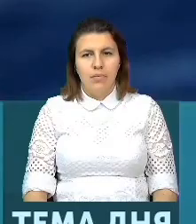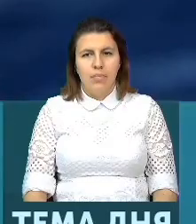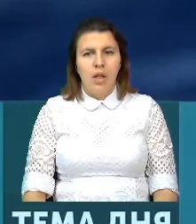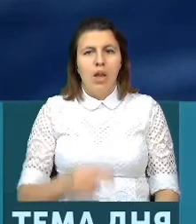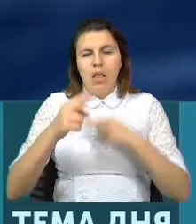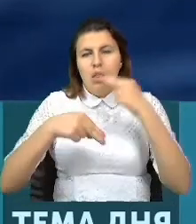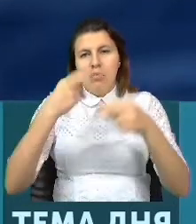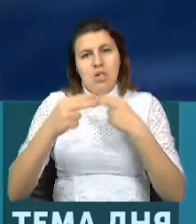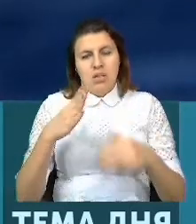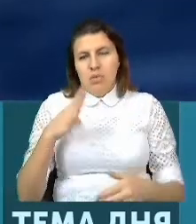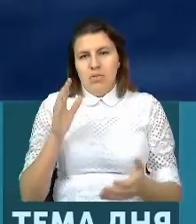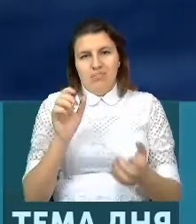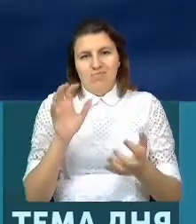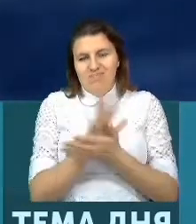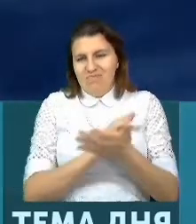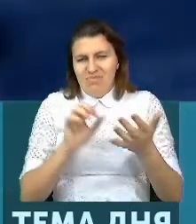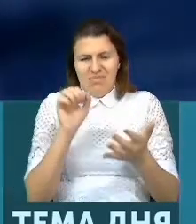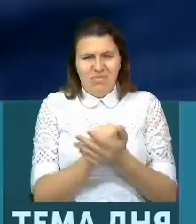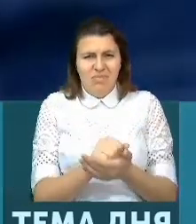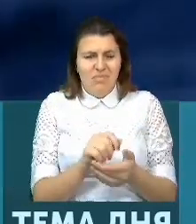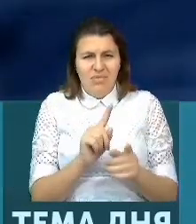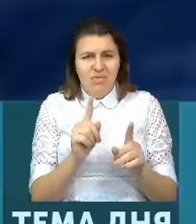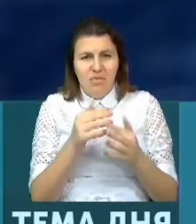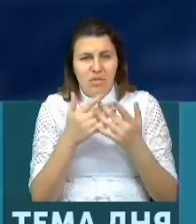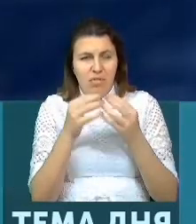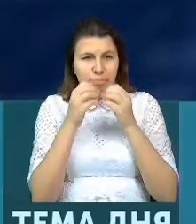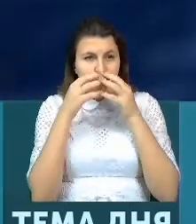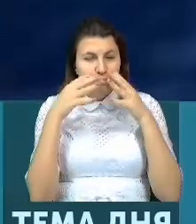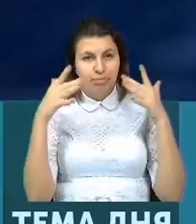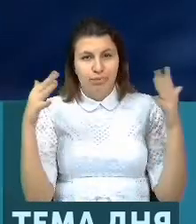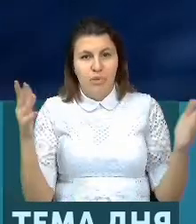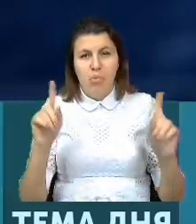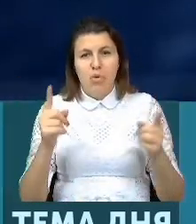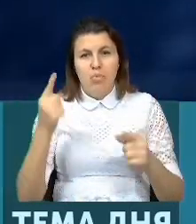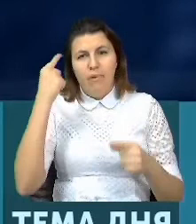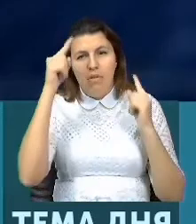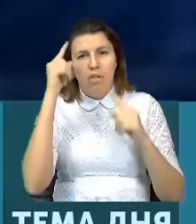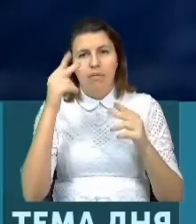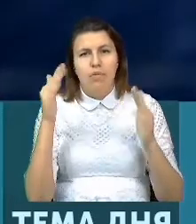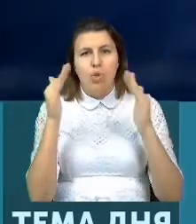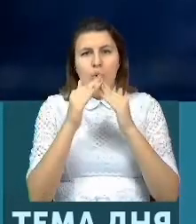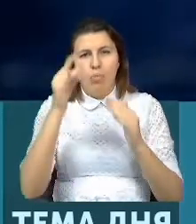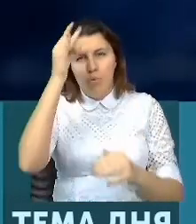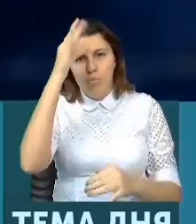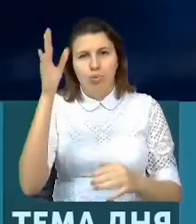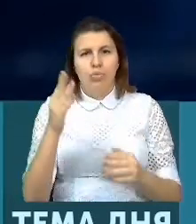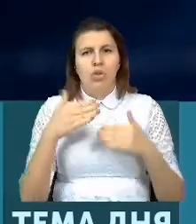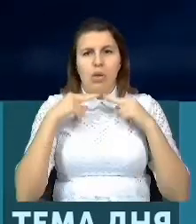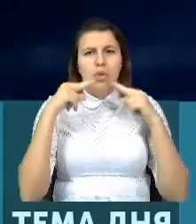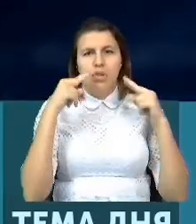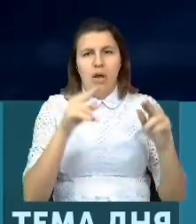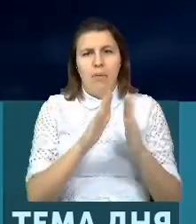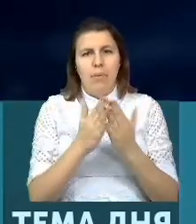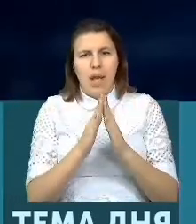делать, ну, то есть, почему вы не идете со своими инициативами в Дома культуры, почему вы не обращаетесь там, в библиотеки, почему вы там... А чему вы туда не